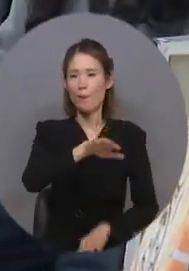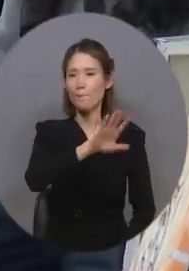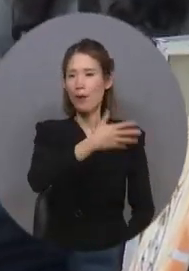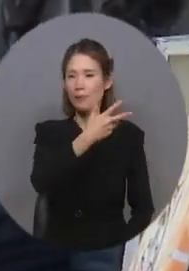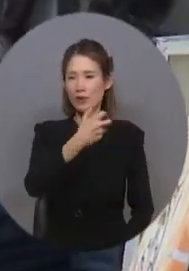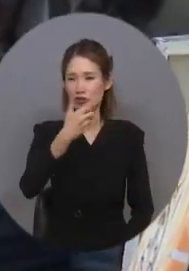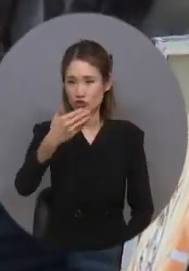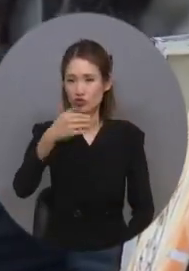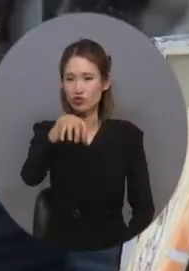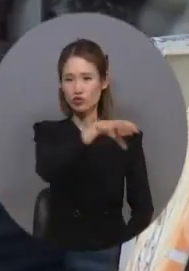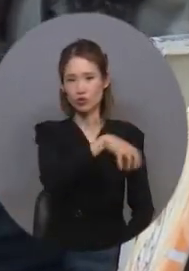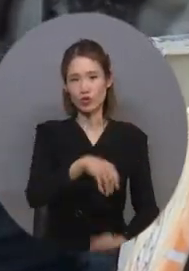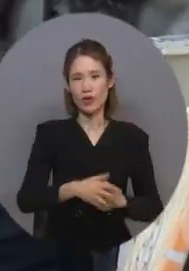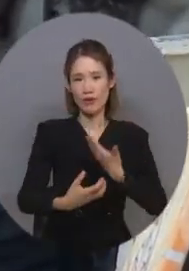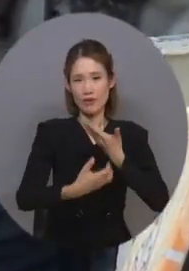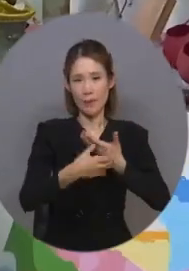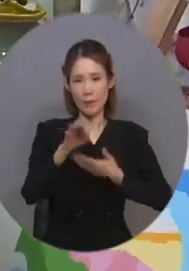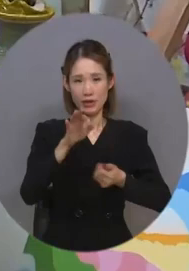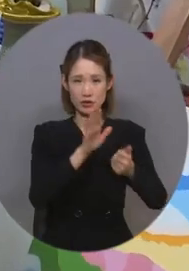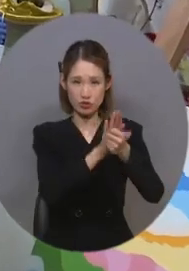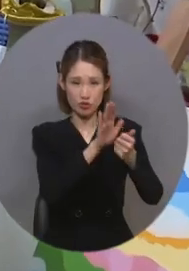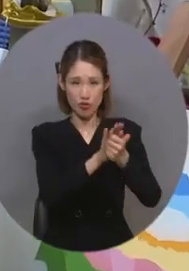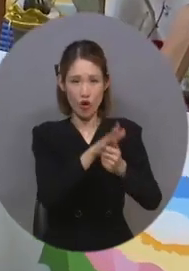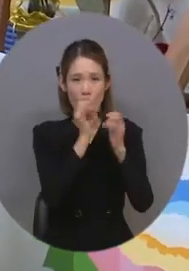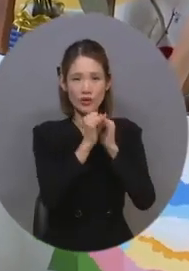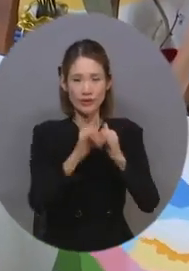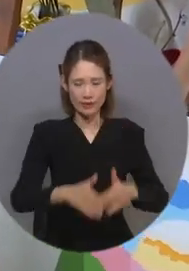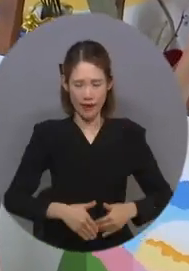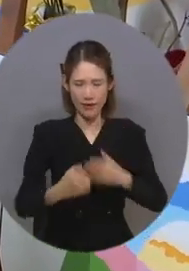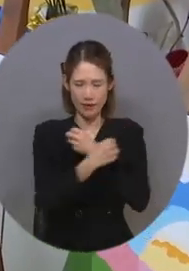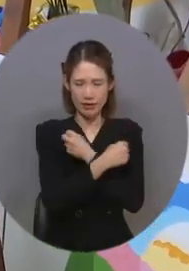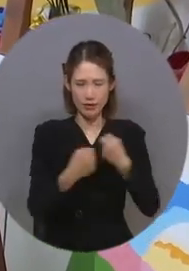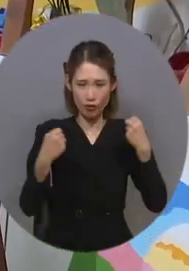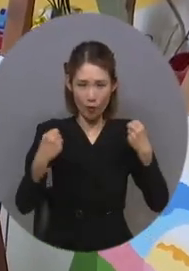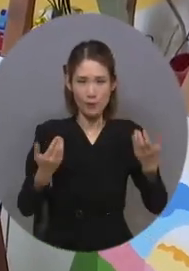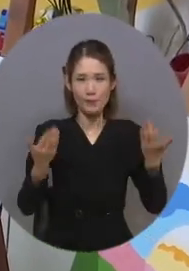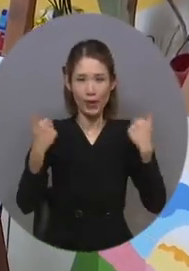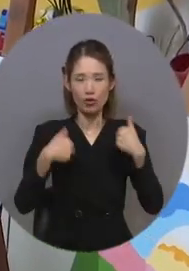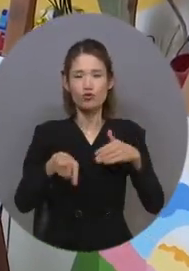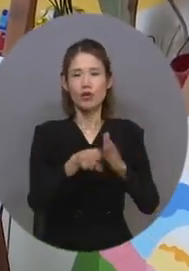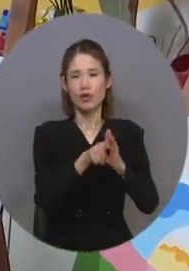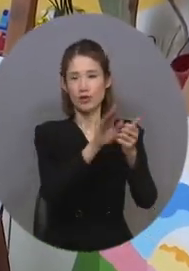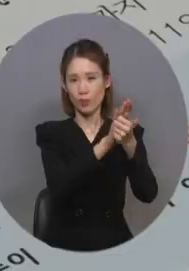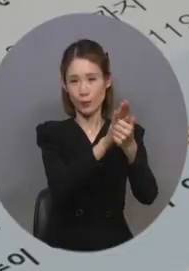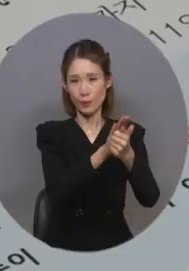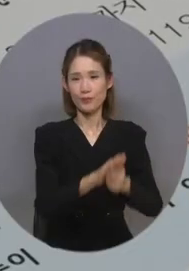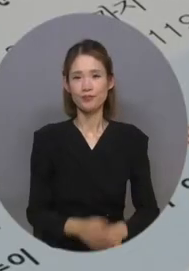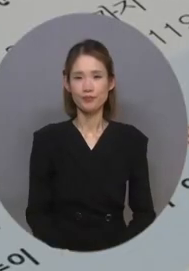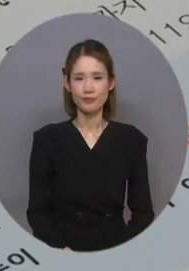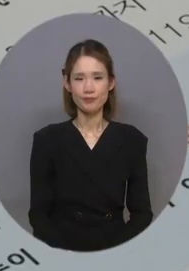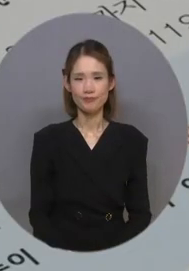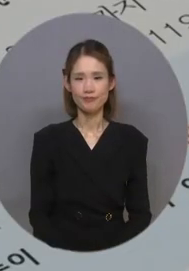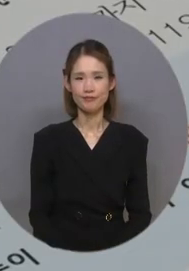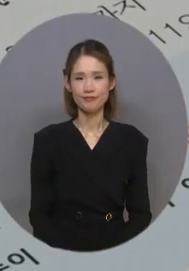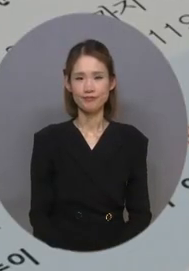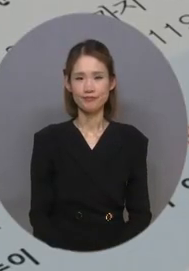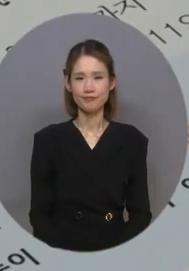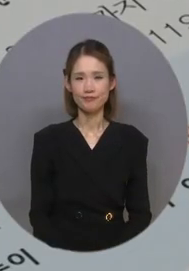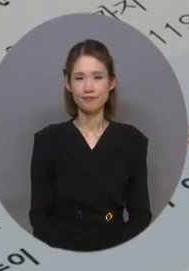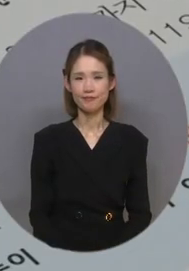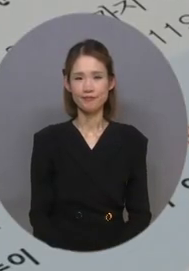879개소에도 난방비를 지원해 어르신들이 따뜻한 겨울을 보내도록 돕고 있습니다 복지tv 뉴스